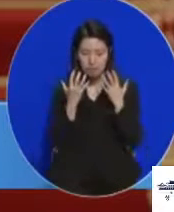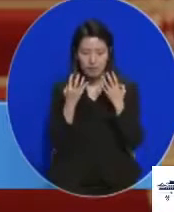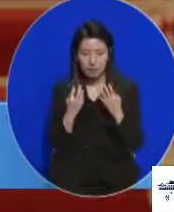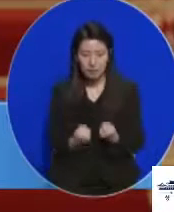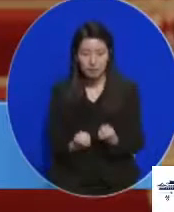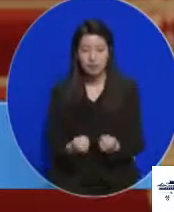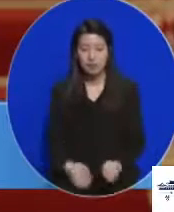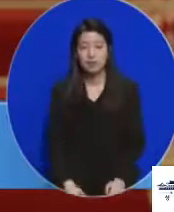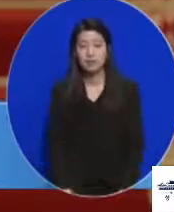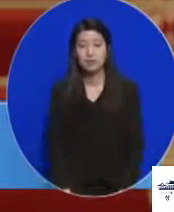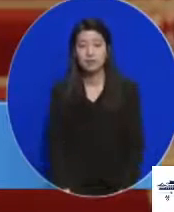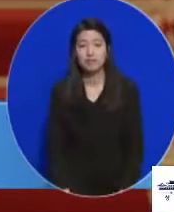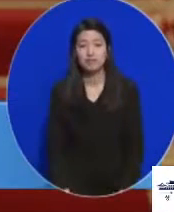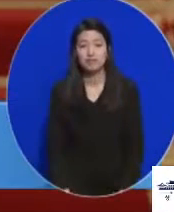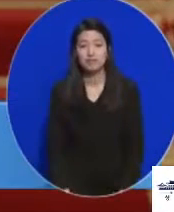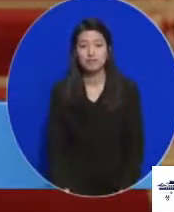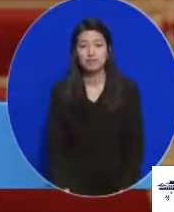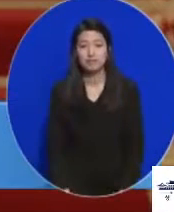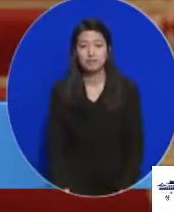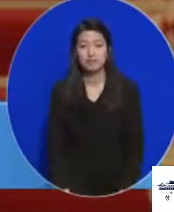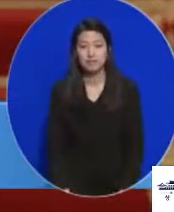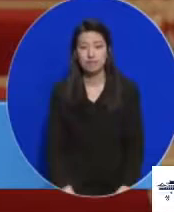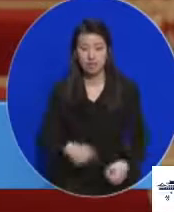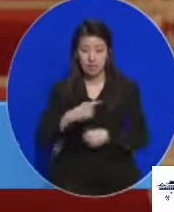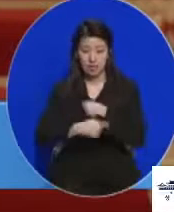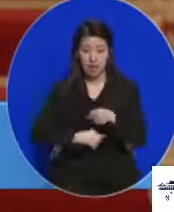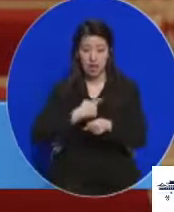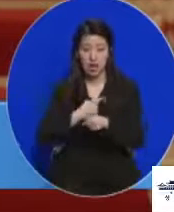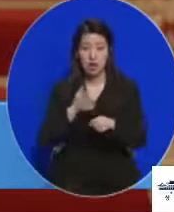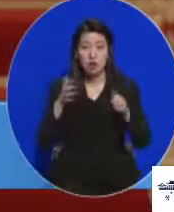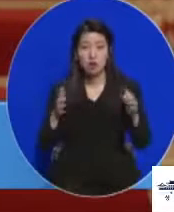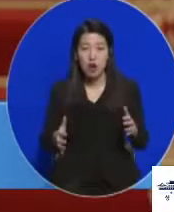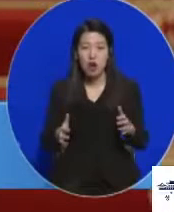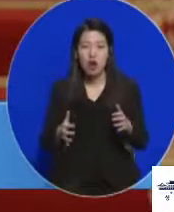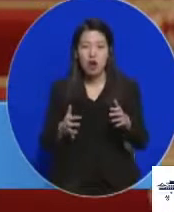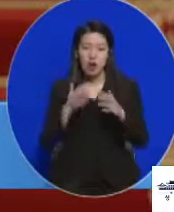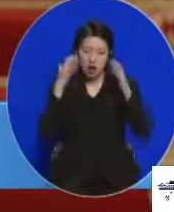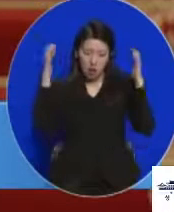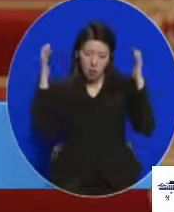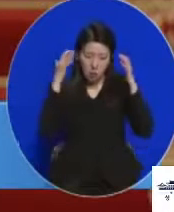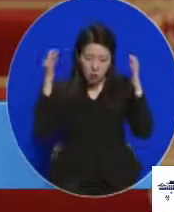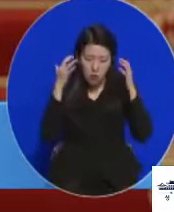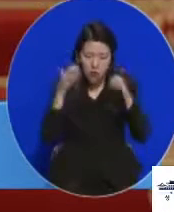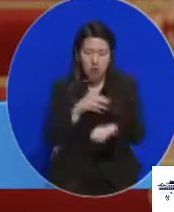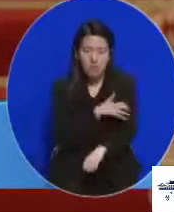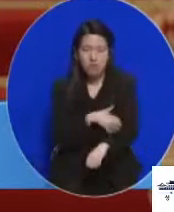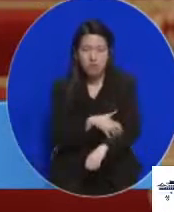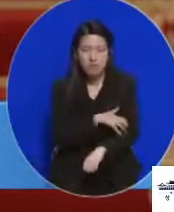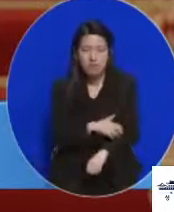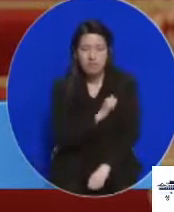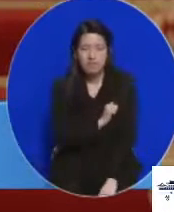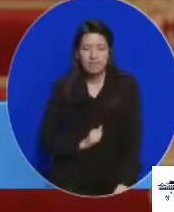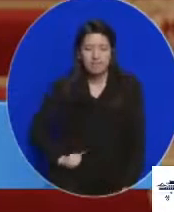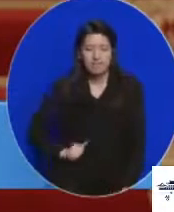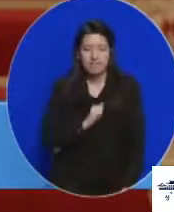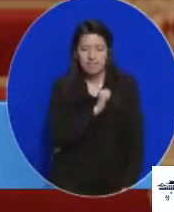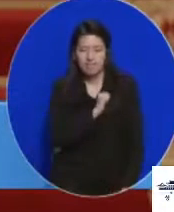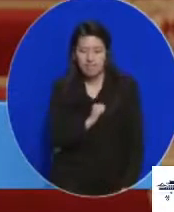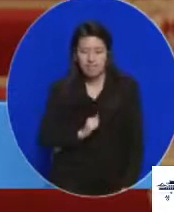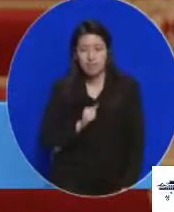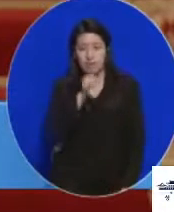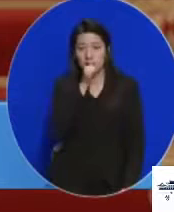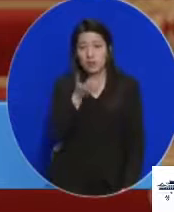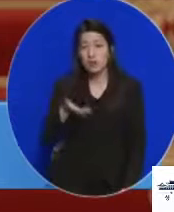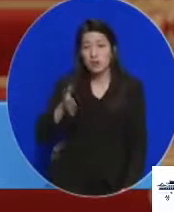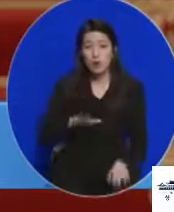국민들은 일 년 된 의 불편을 감수해야 했습니다 그러나 우기는